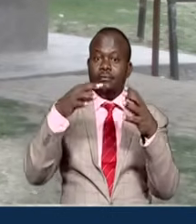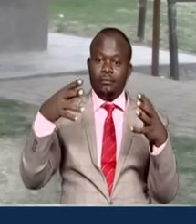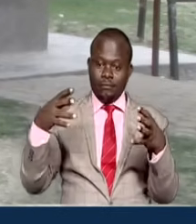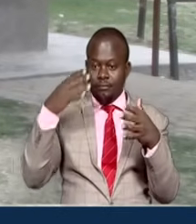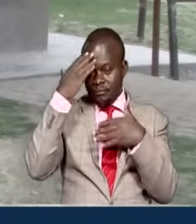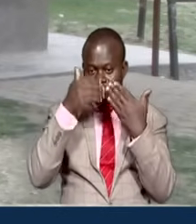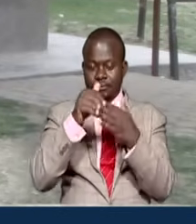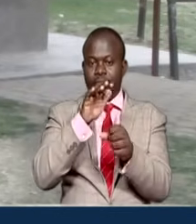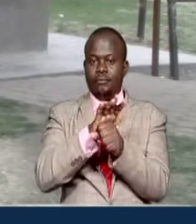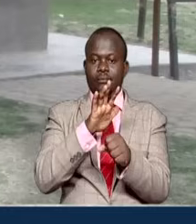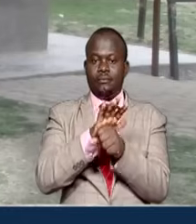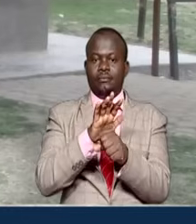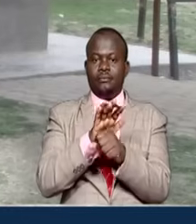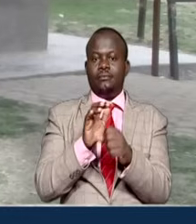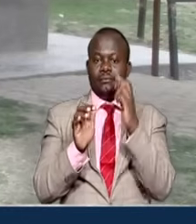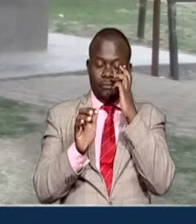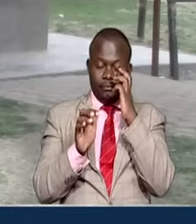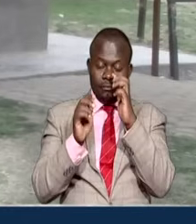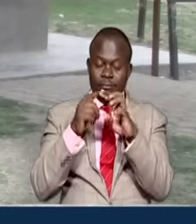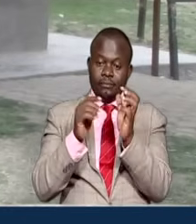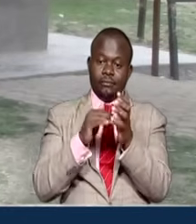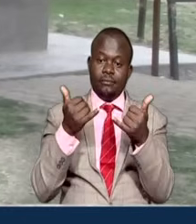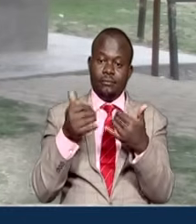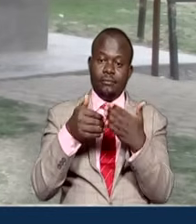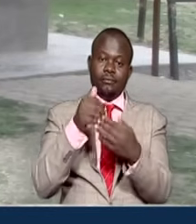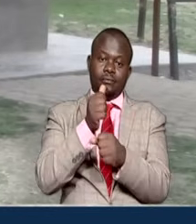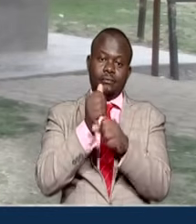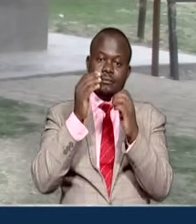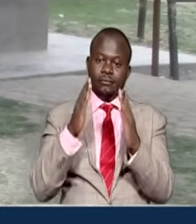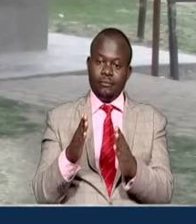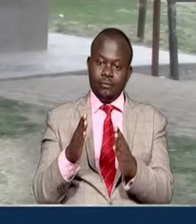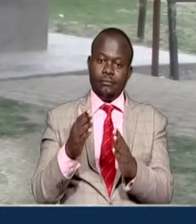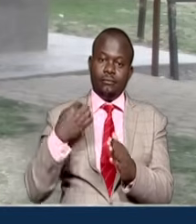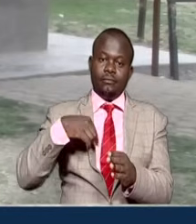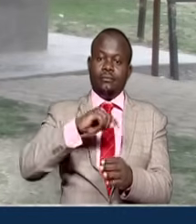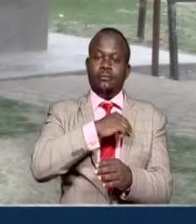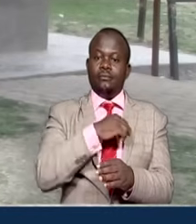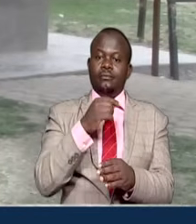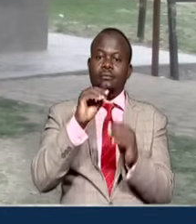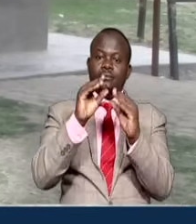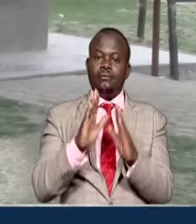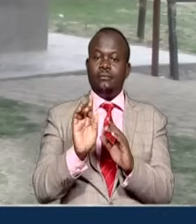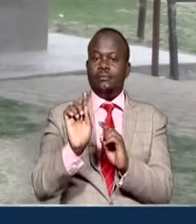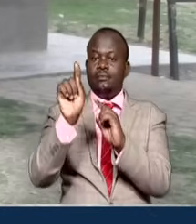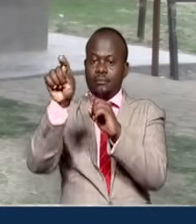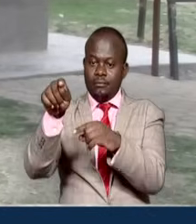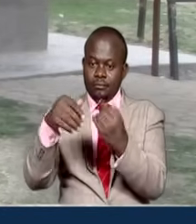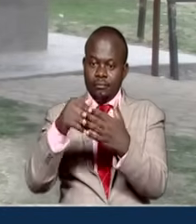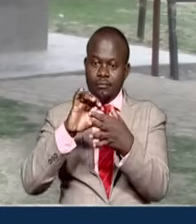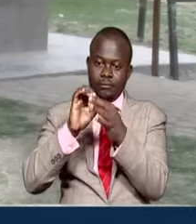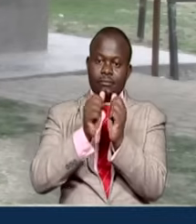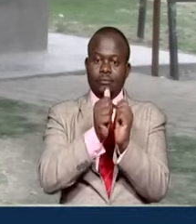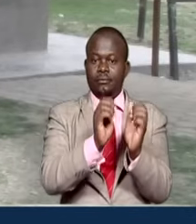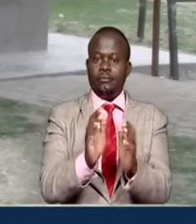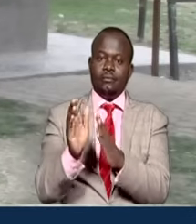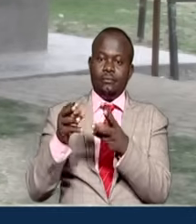kugira ngo bibe byinshi bibakwire. Ariko uyu munsi umukozi wacu umwe mu barimu bacu aragenda agafatanya nabo